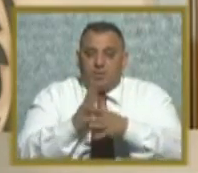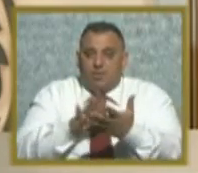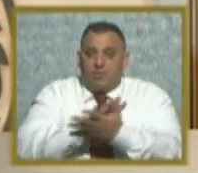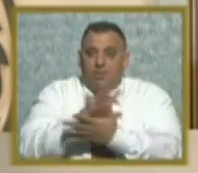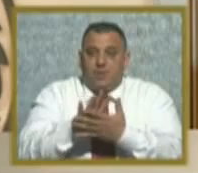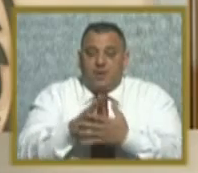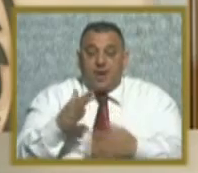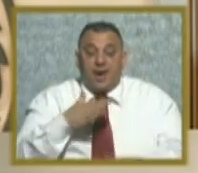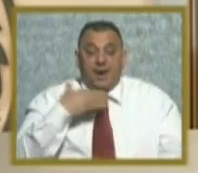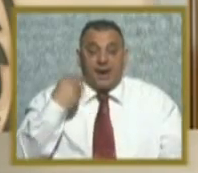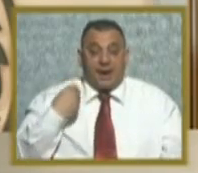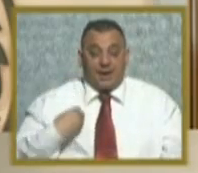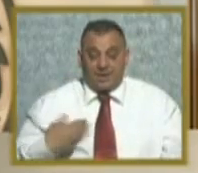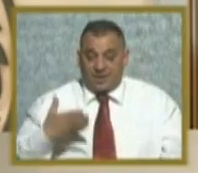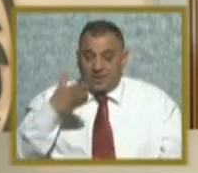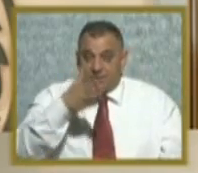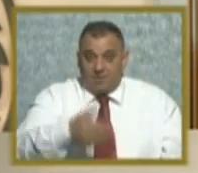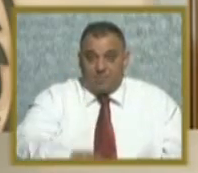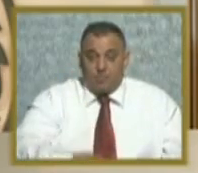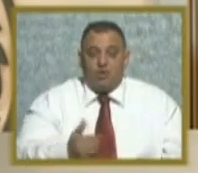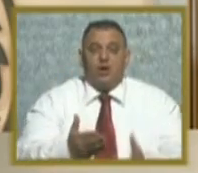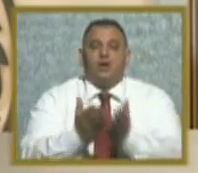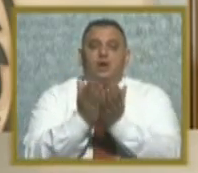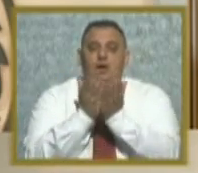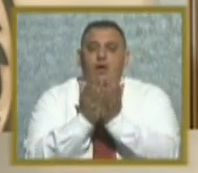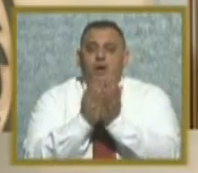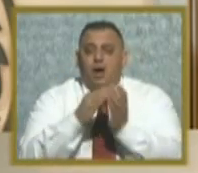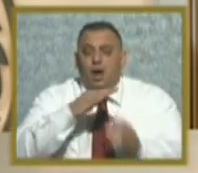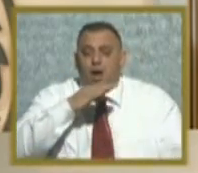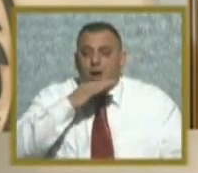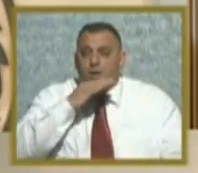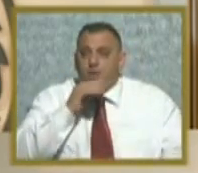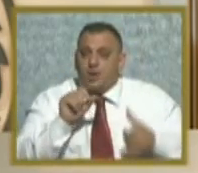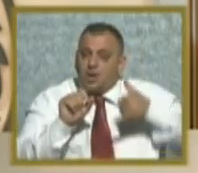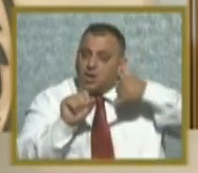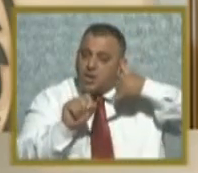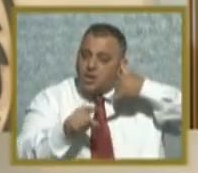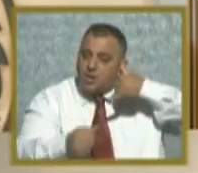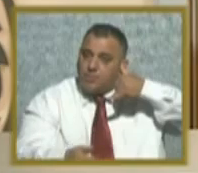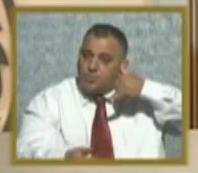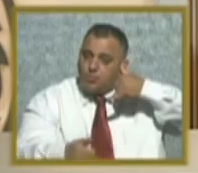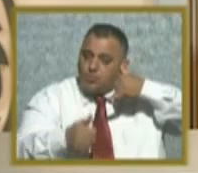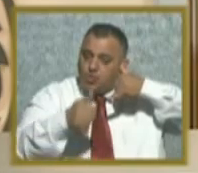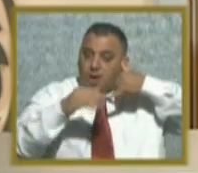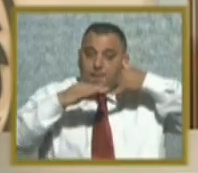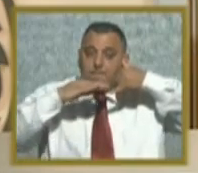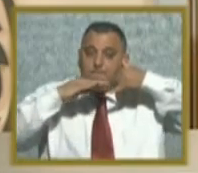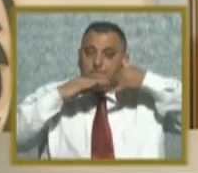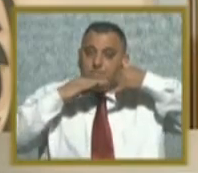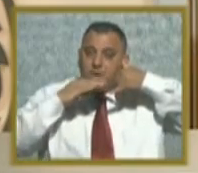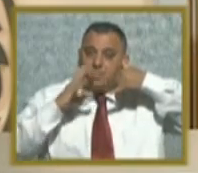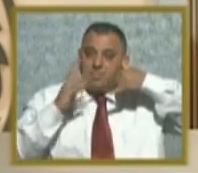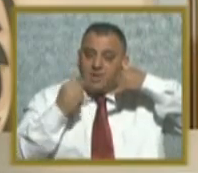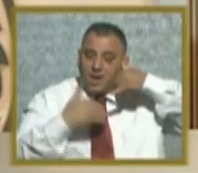مثل الأعياد احرصي عليه وكثري له من الدعاء من خلال الاتصال بالهاتف إذا استطعت تصلين إليه حاولي